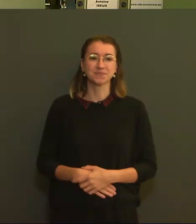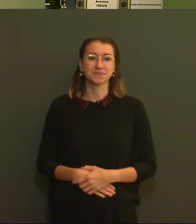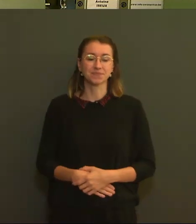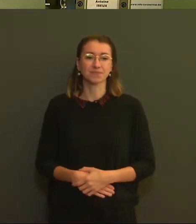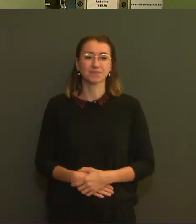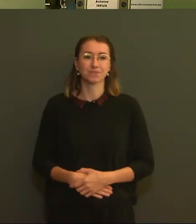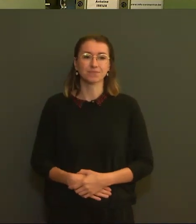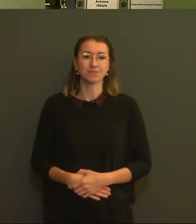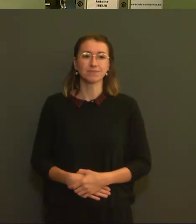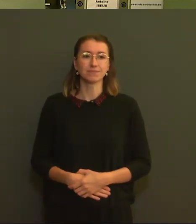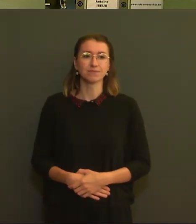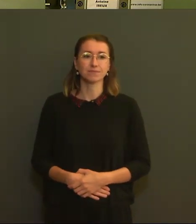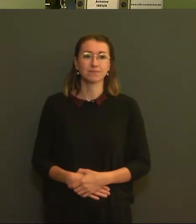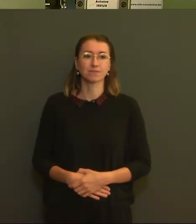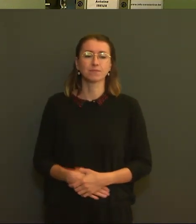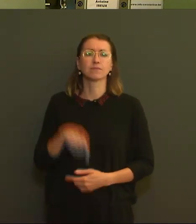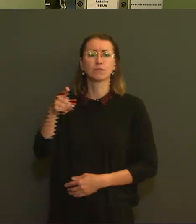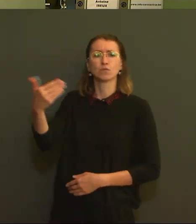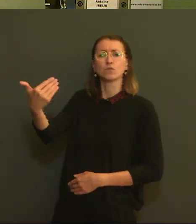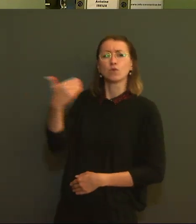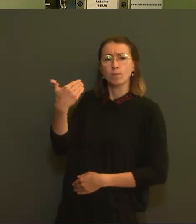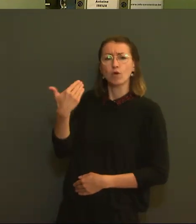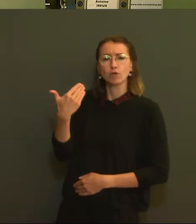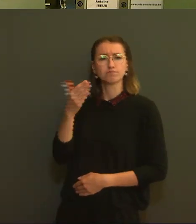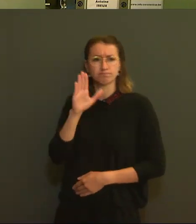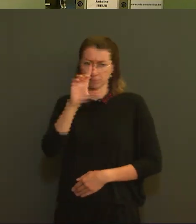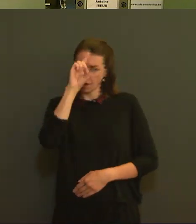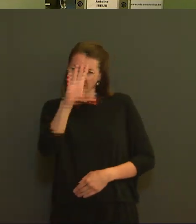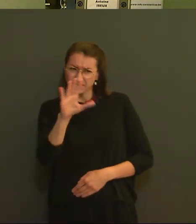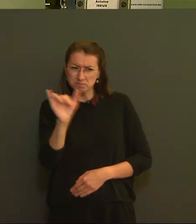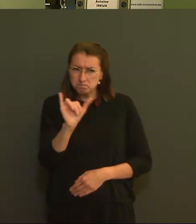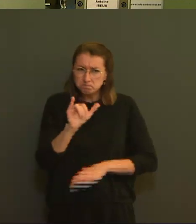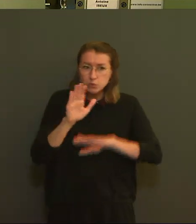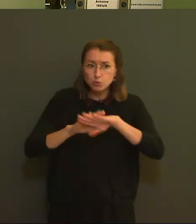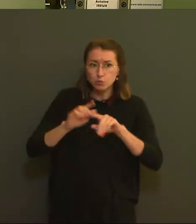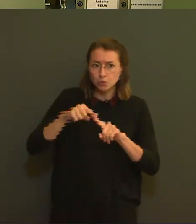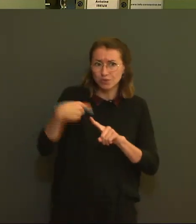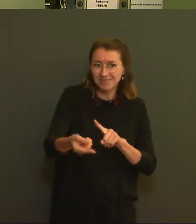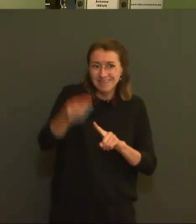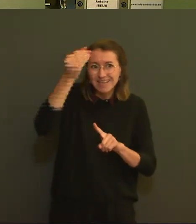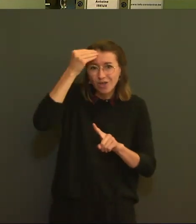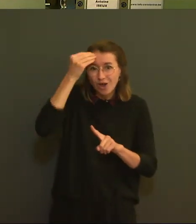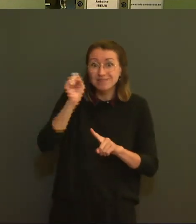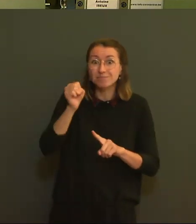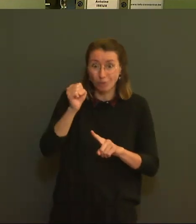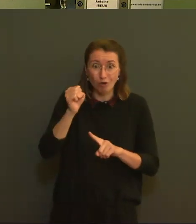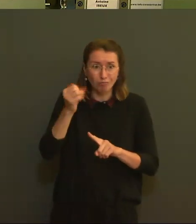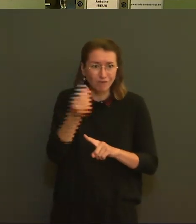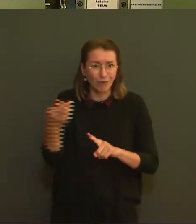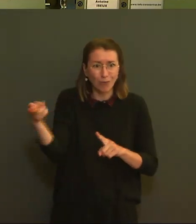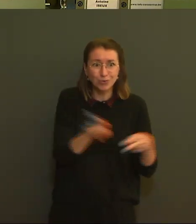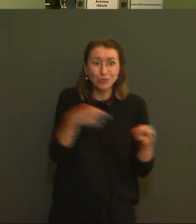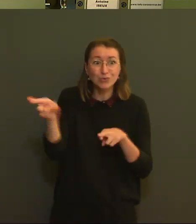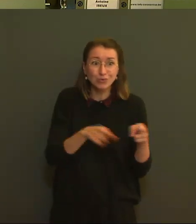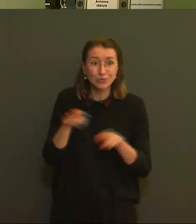Quel est votre positionnement concernant la rentrée des classes, après l'appel des pédiatres pour un retour à l'école de tous les enfants à temps plein dès le